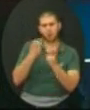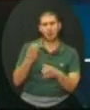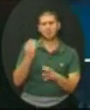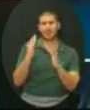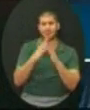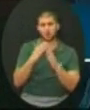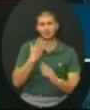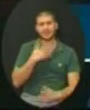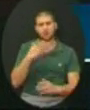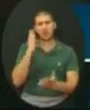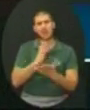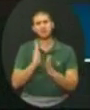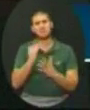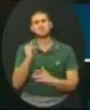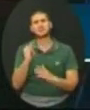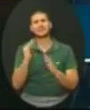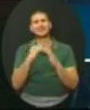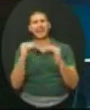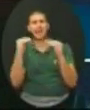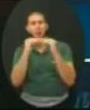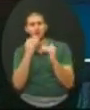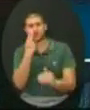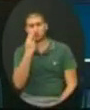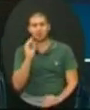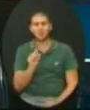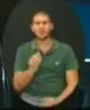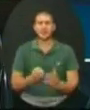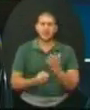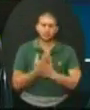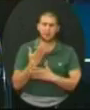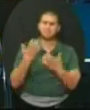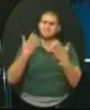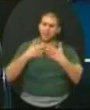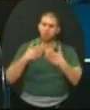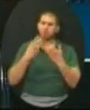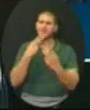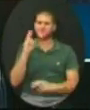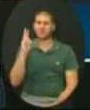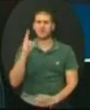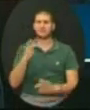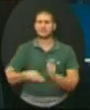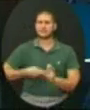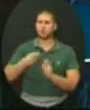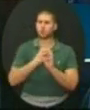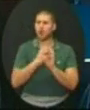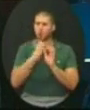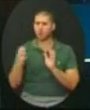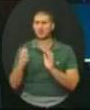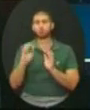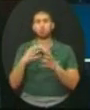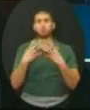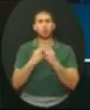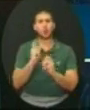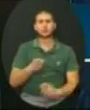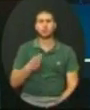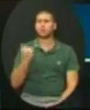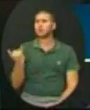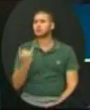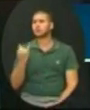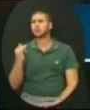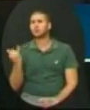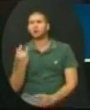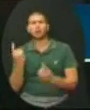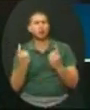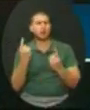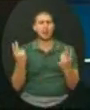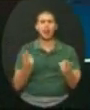הדירות, ורצינו לקבוע מהי דירה ראויה, ורצינו באמת ליצור איזשהו מנגנון שיבטיח שכירות ארוכת טווח, כדי שהמשפחות האלו לא יצטרכו כל שני וחמישי